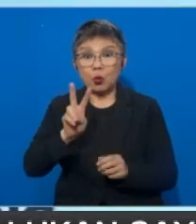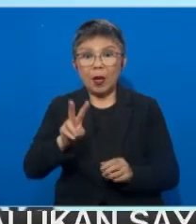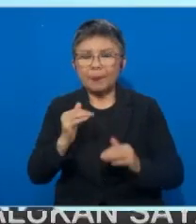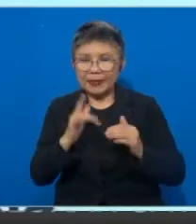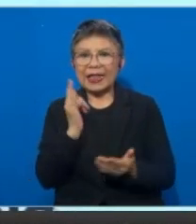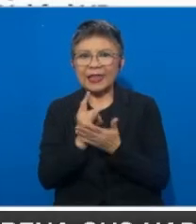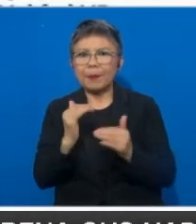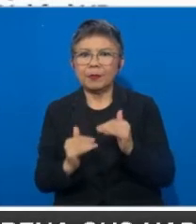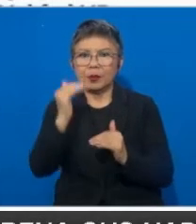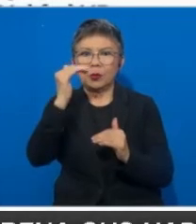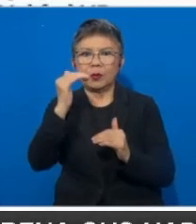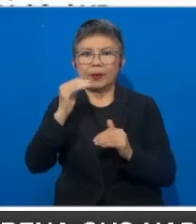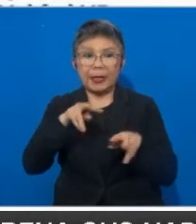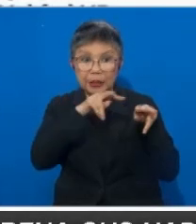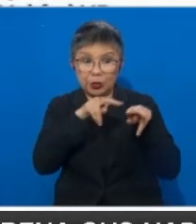puncak survei.